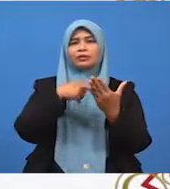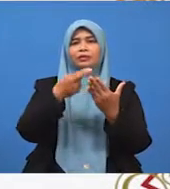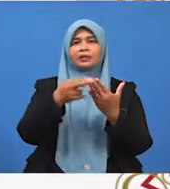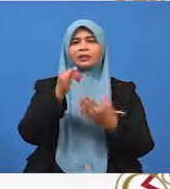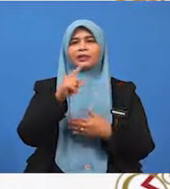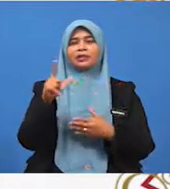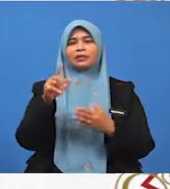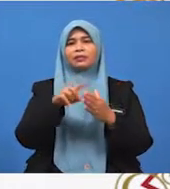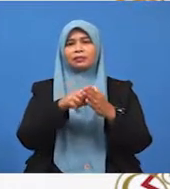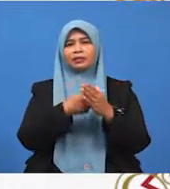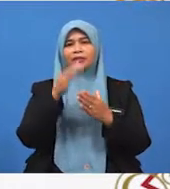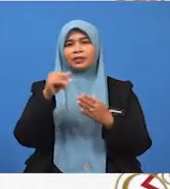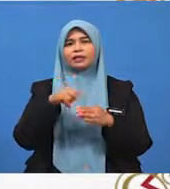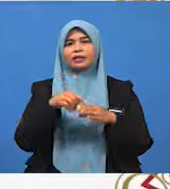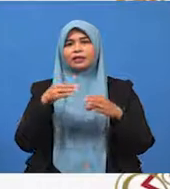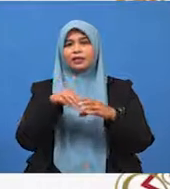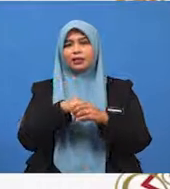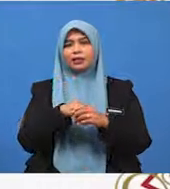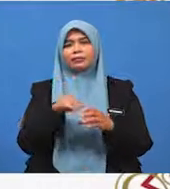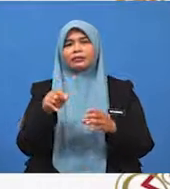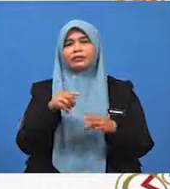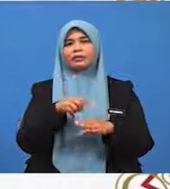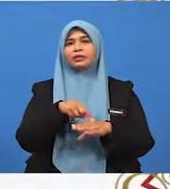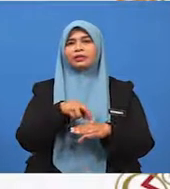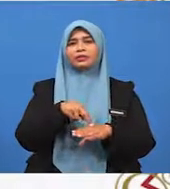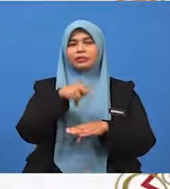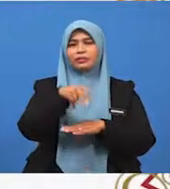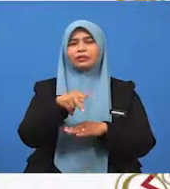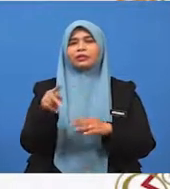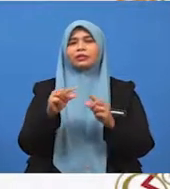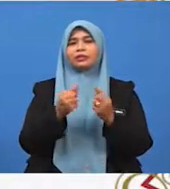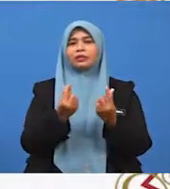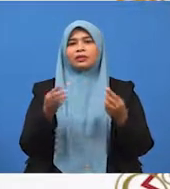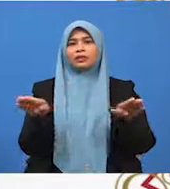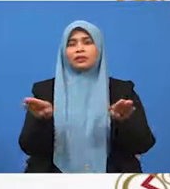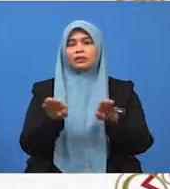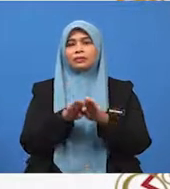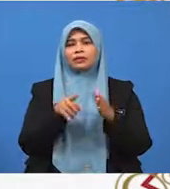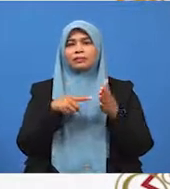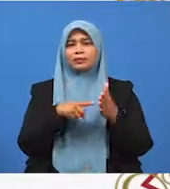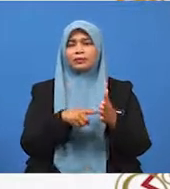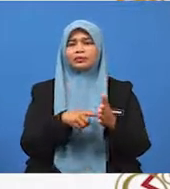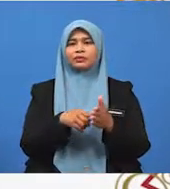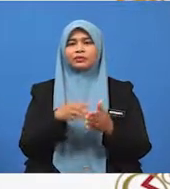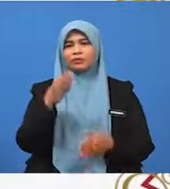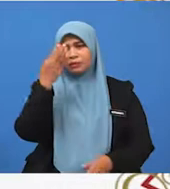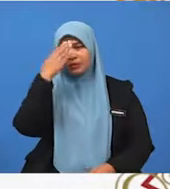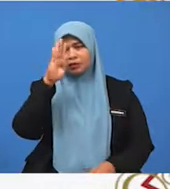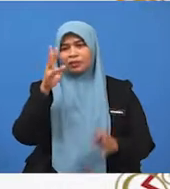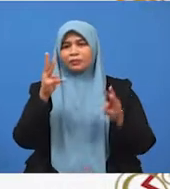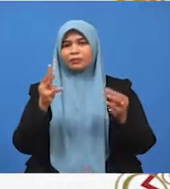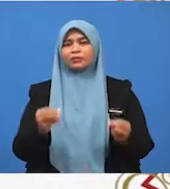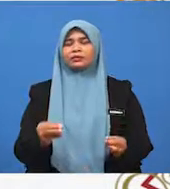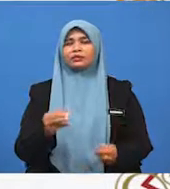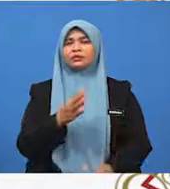Maksudnya, bulan Ramadhan ialah bulan yang di dalamnya diturunkan Al-Quran sebagai